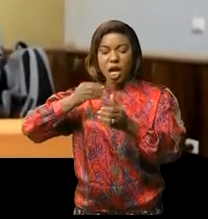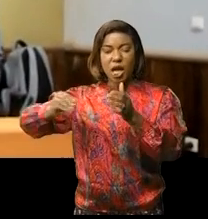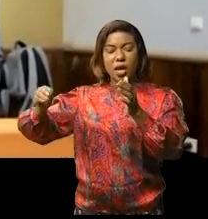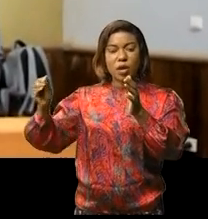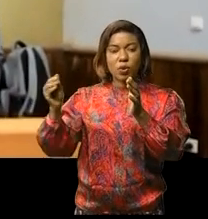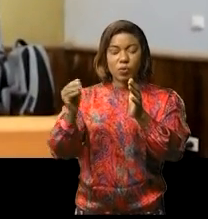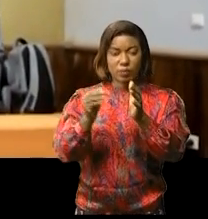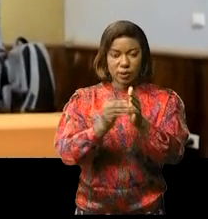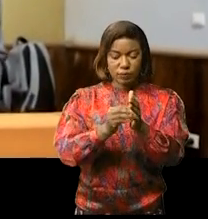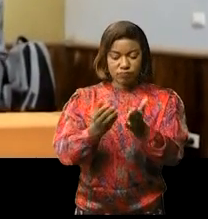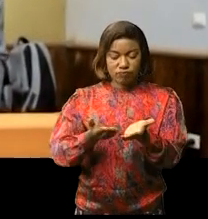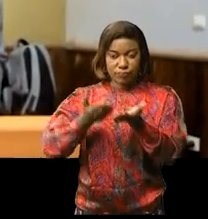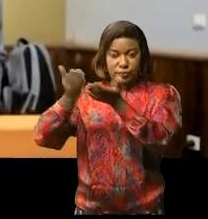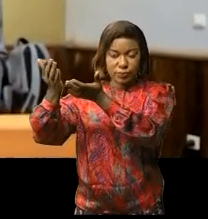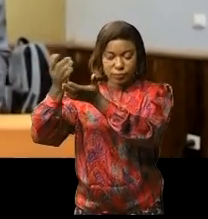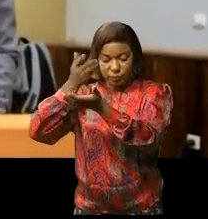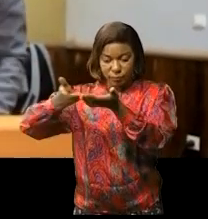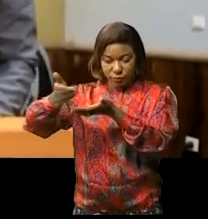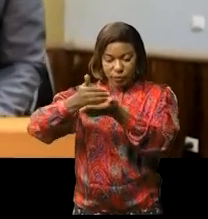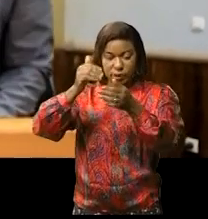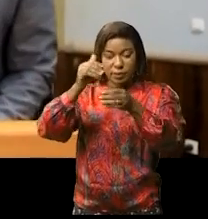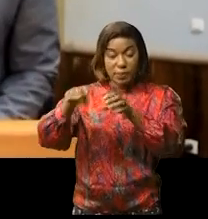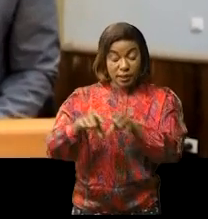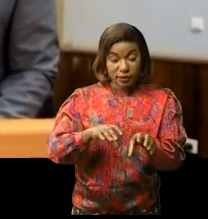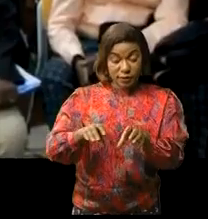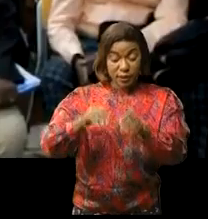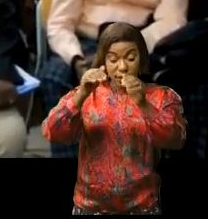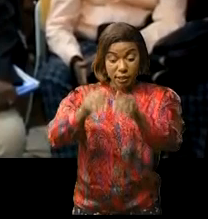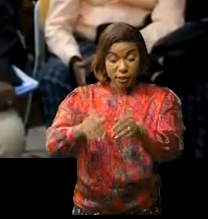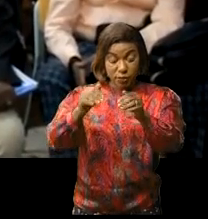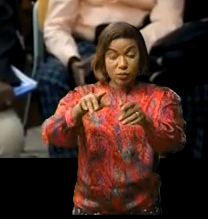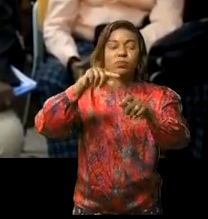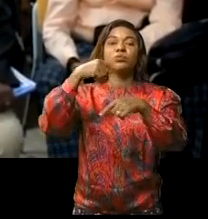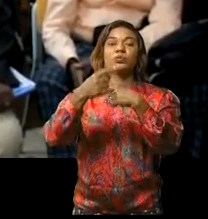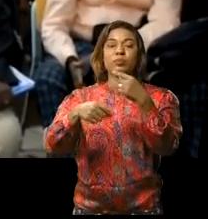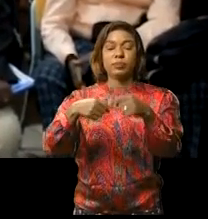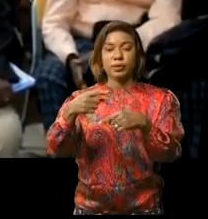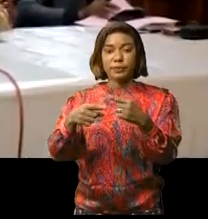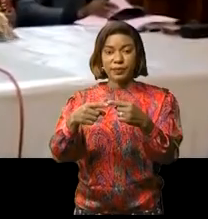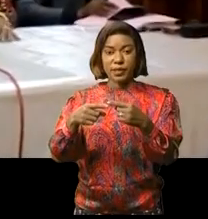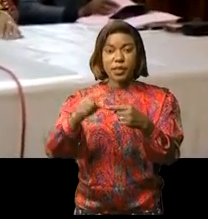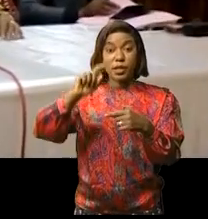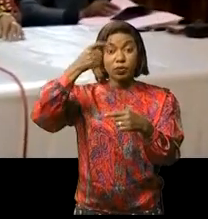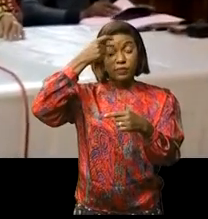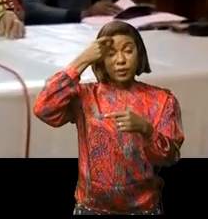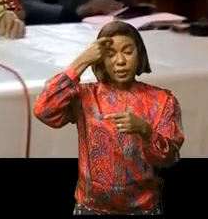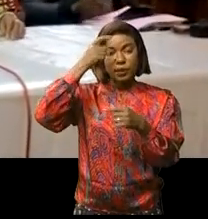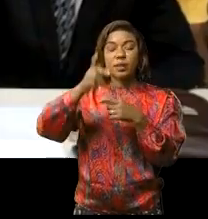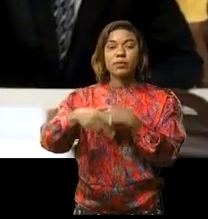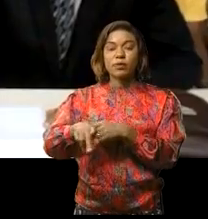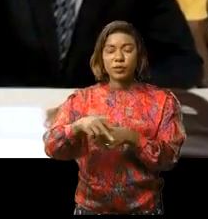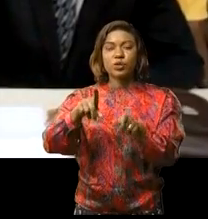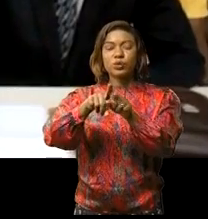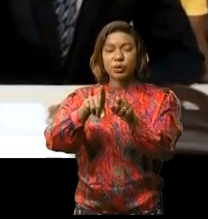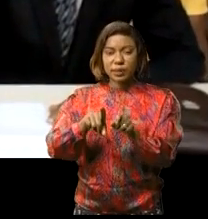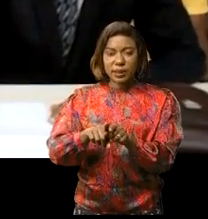de donner des activités à réaliser pour la campagne. La gouverneure de province intérimaire, Jeannette Longa Moussamba, a pour sa